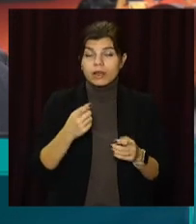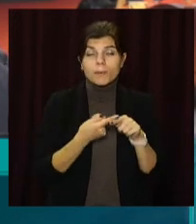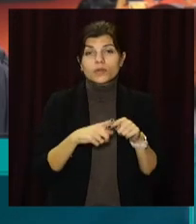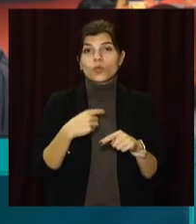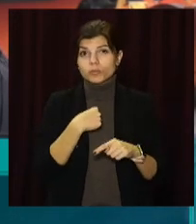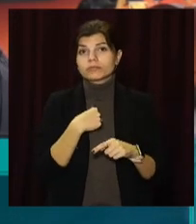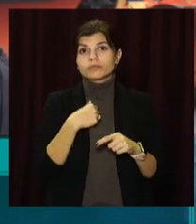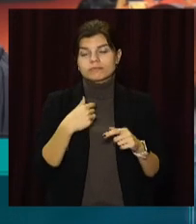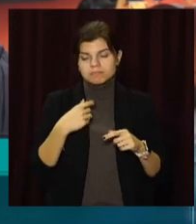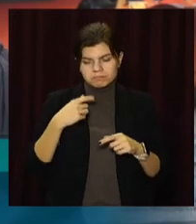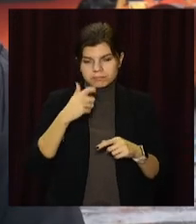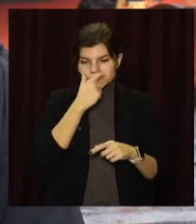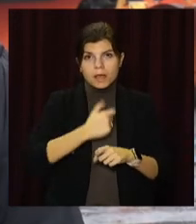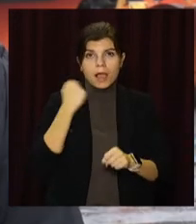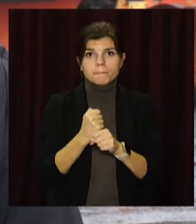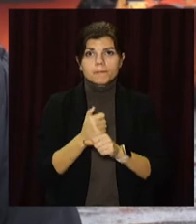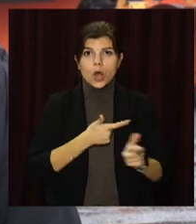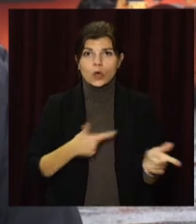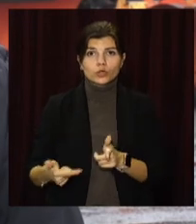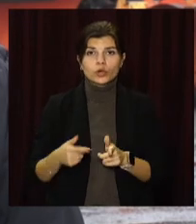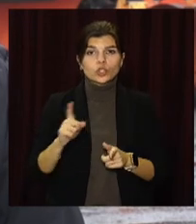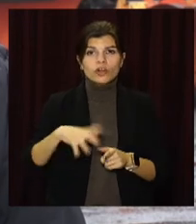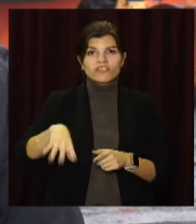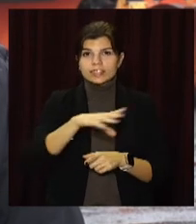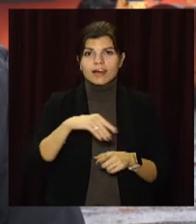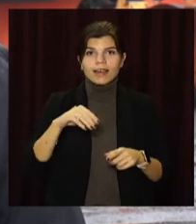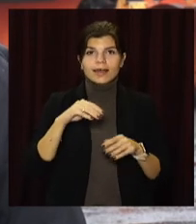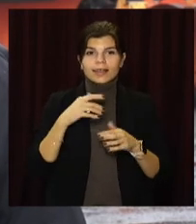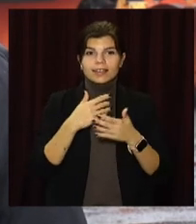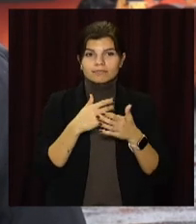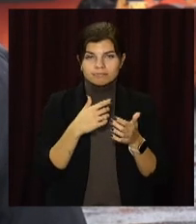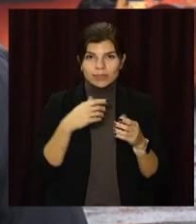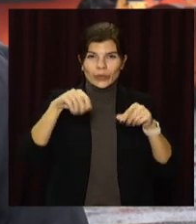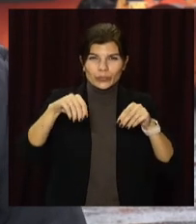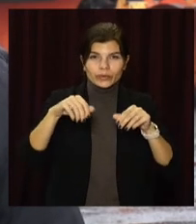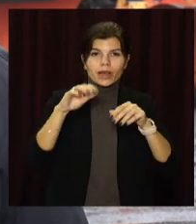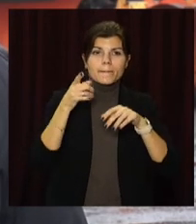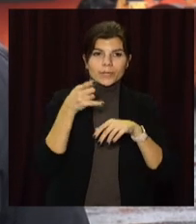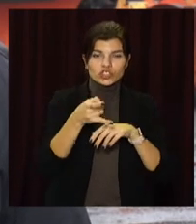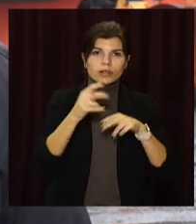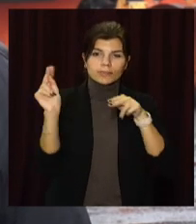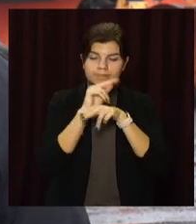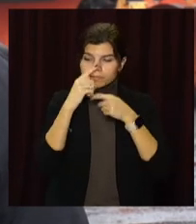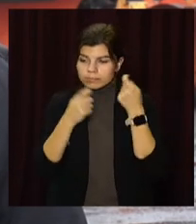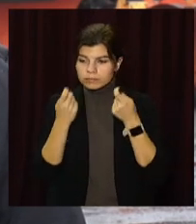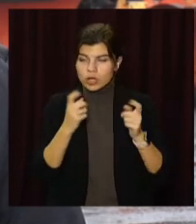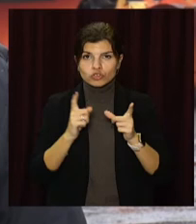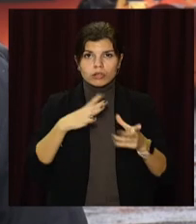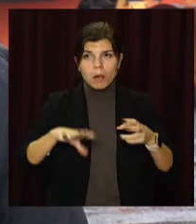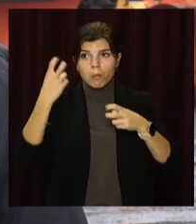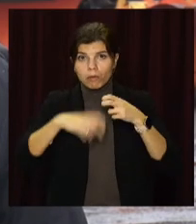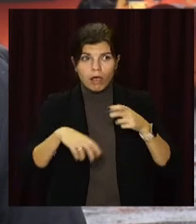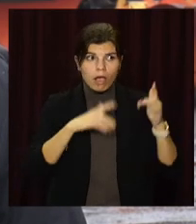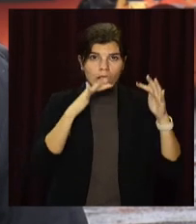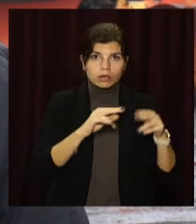І підготовка саме починається з того, що вся техніка повинна бути підготовлена до вже випадкового потрапляння, да, ускладнення